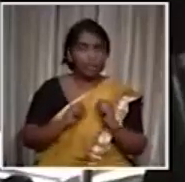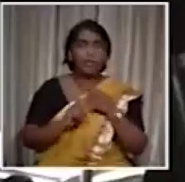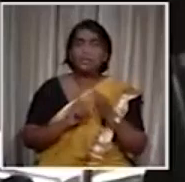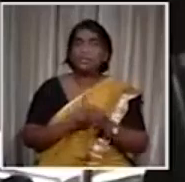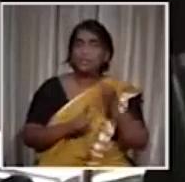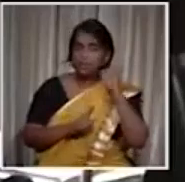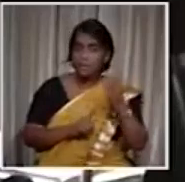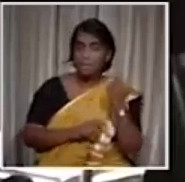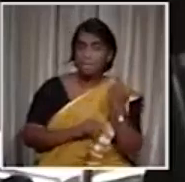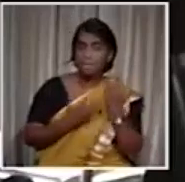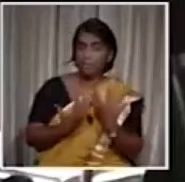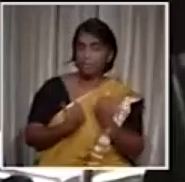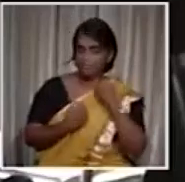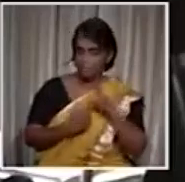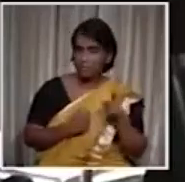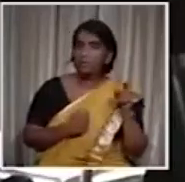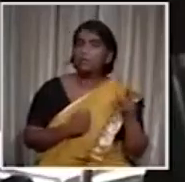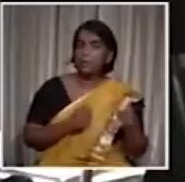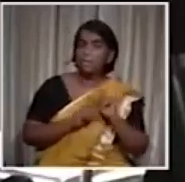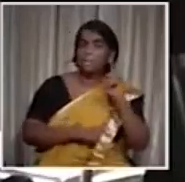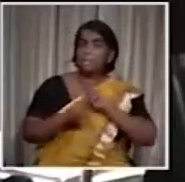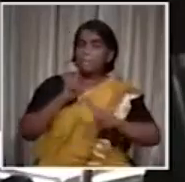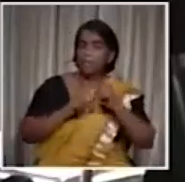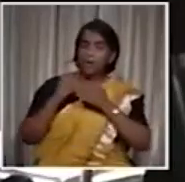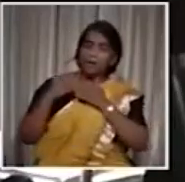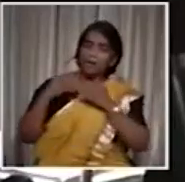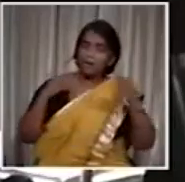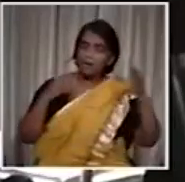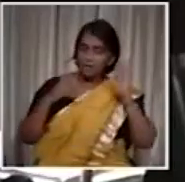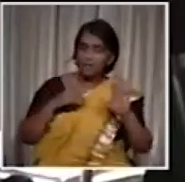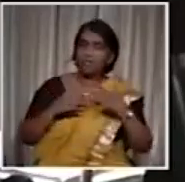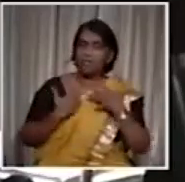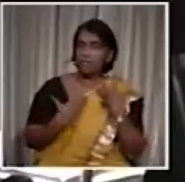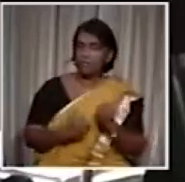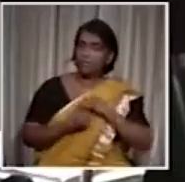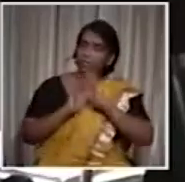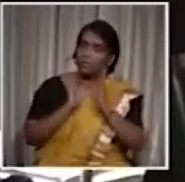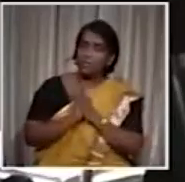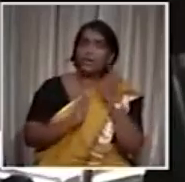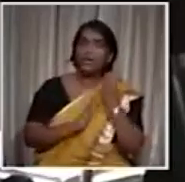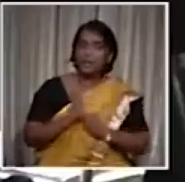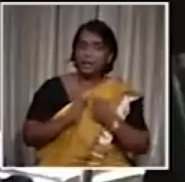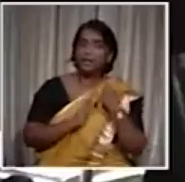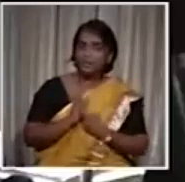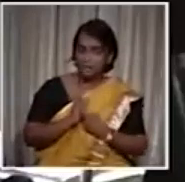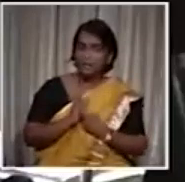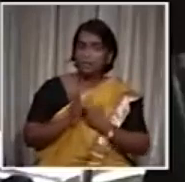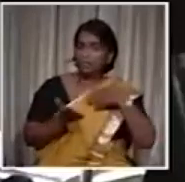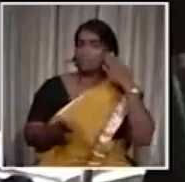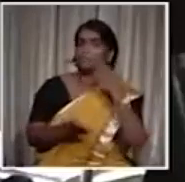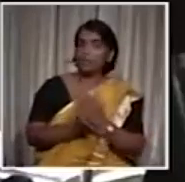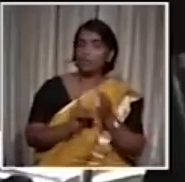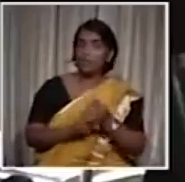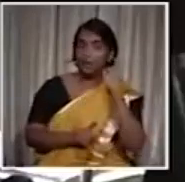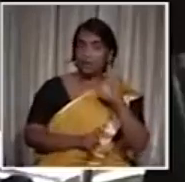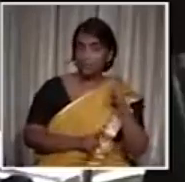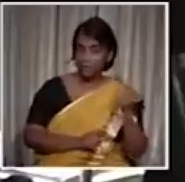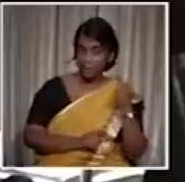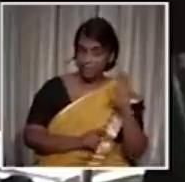adi pati rata balat ala lebih tibeno me pahal nih men tuh diir ke kala stis se samat kara tibeno hema niti akma ati tibi me balai jana adi pati rata